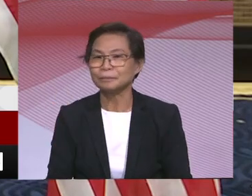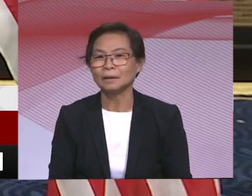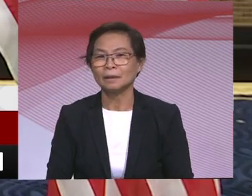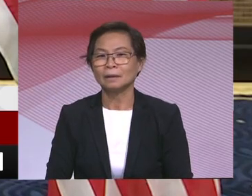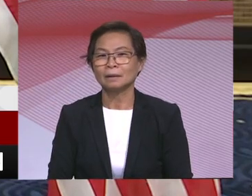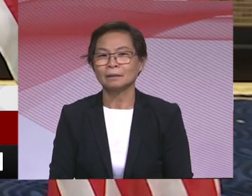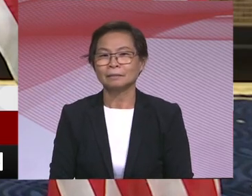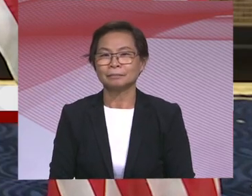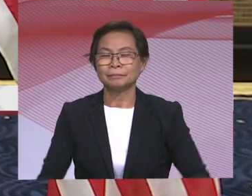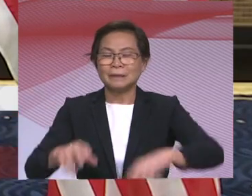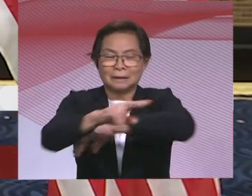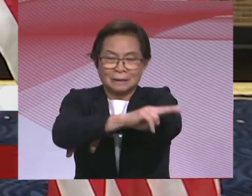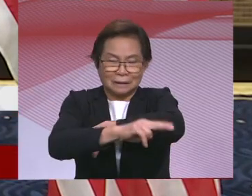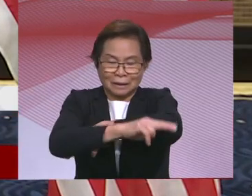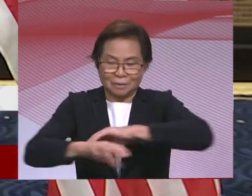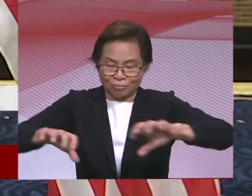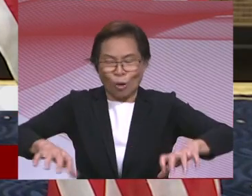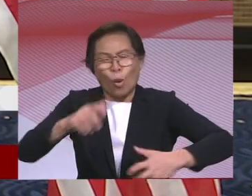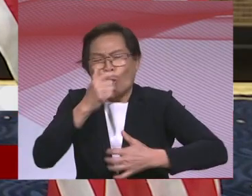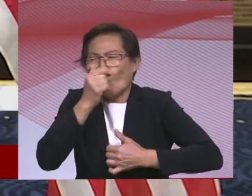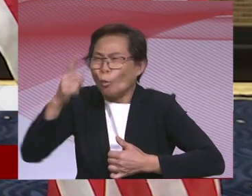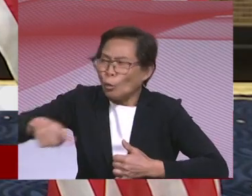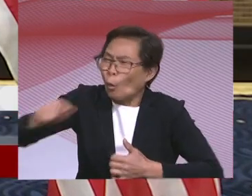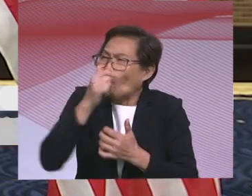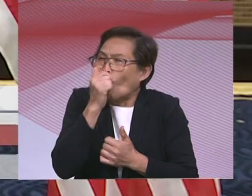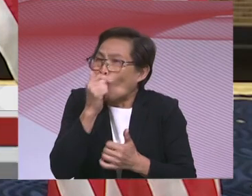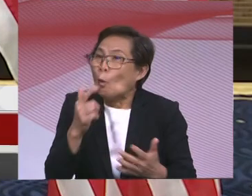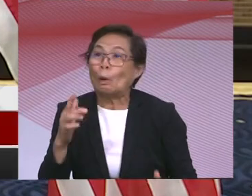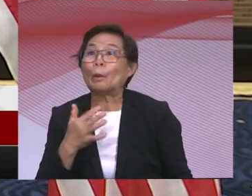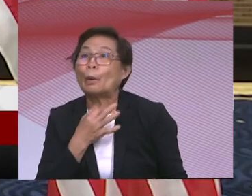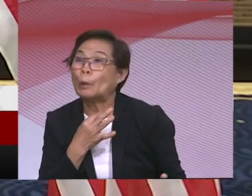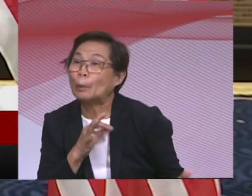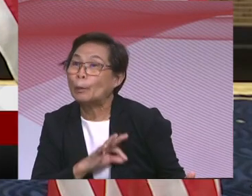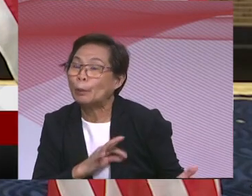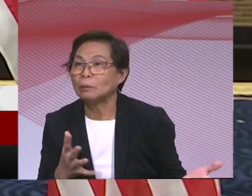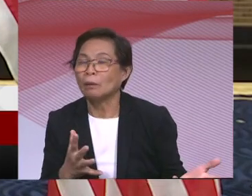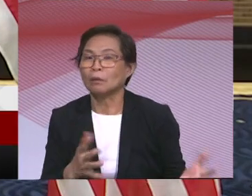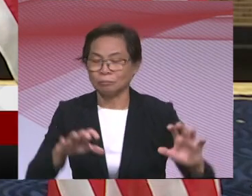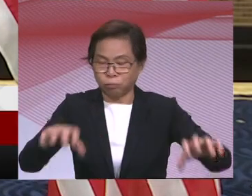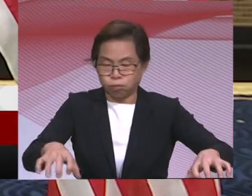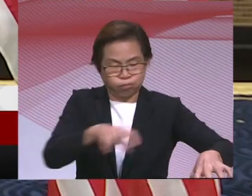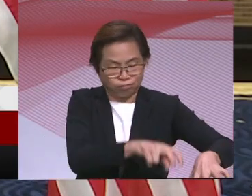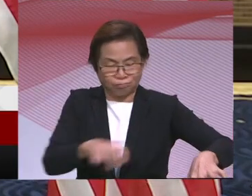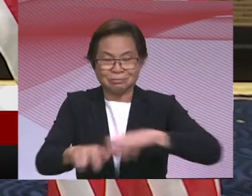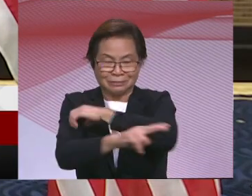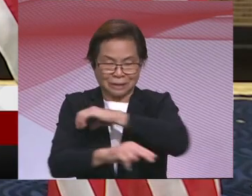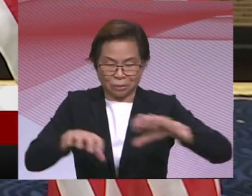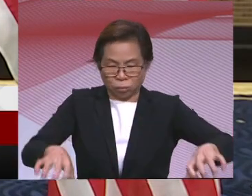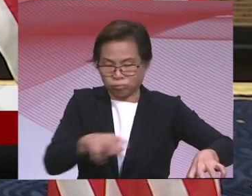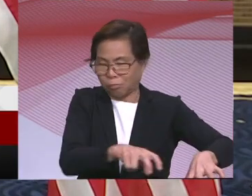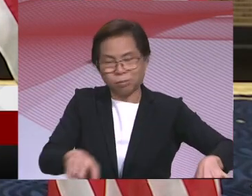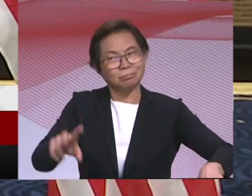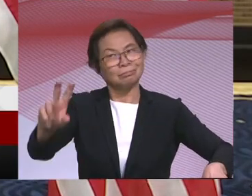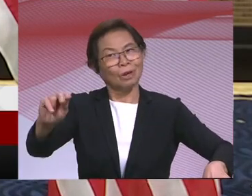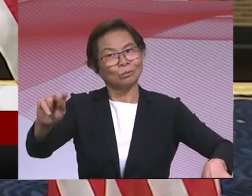pergerakkan realitas Negeri niramaya berminat tahun Hai pergerakan dan khas Negeri tidak